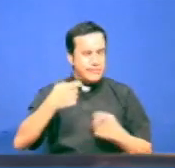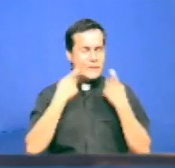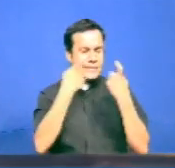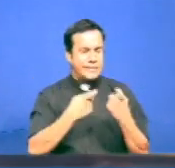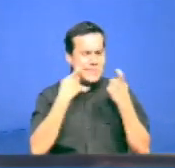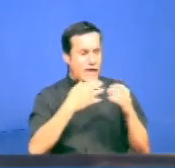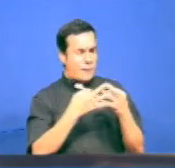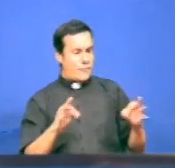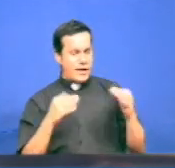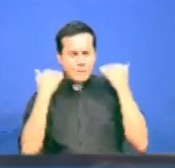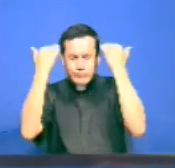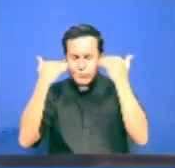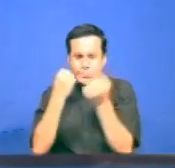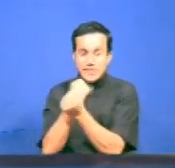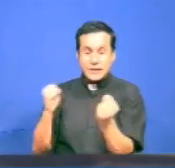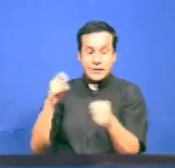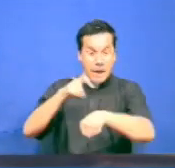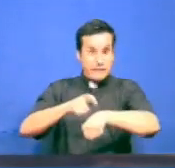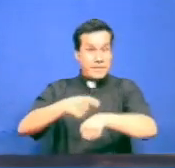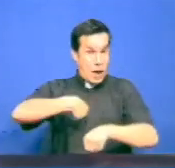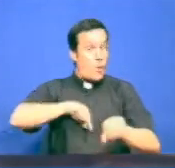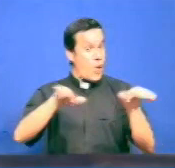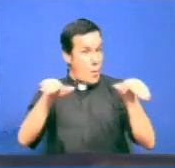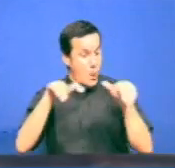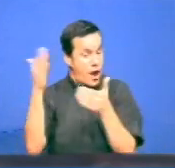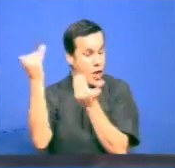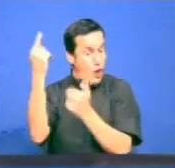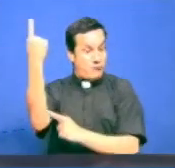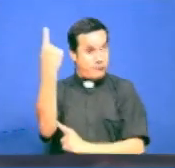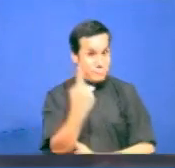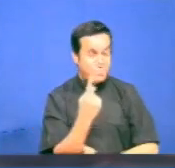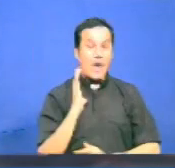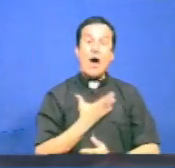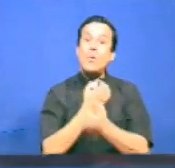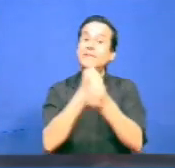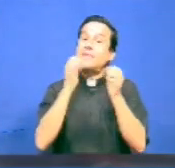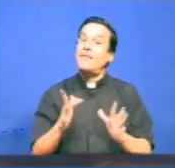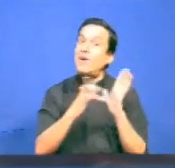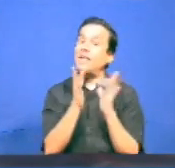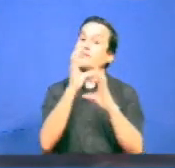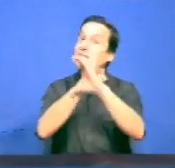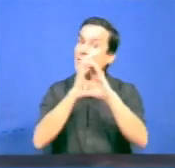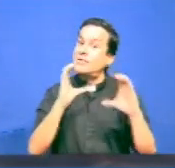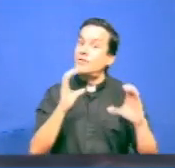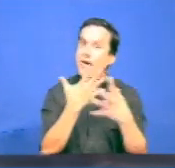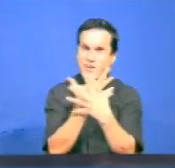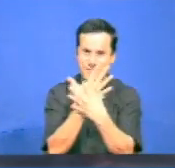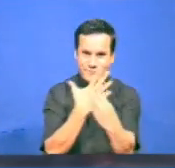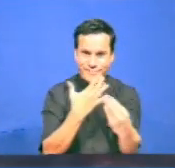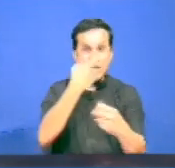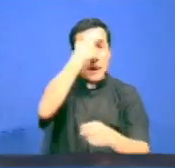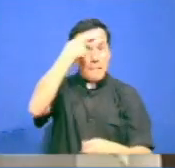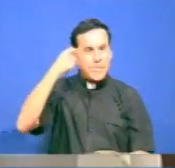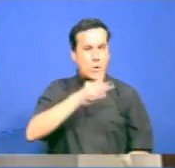jambo lolote, tungojee kwa matumaini urudi kwake mkombozi wetu Yesu Kristo. Kwa kuwa ufalme ni